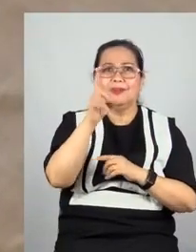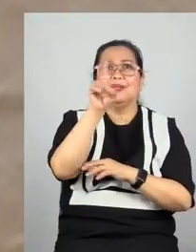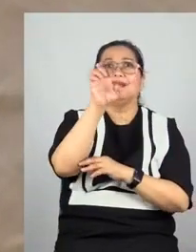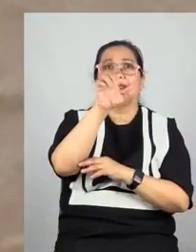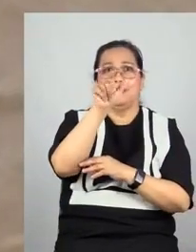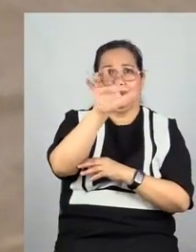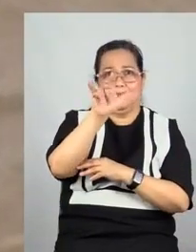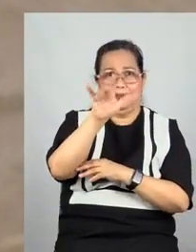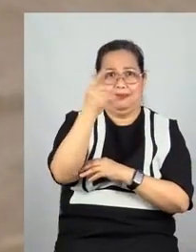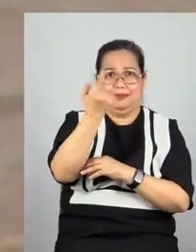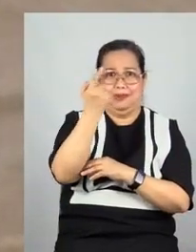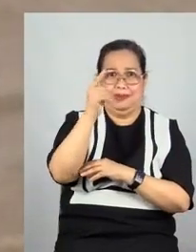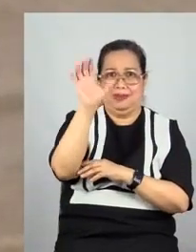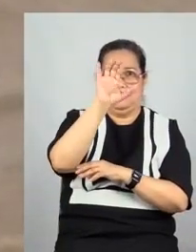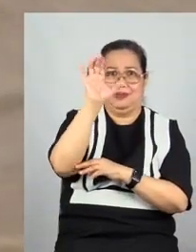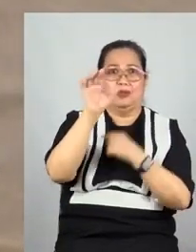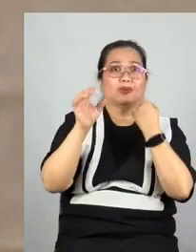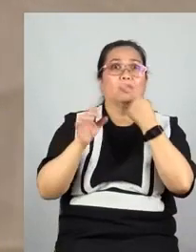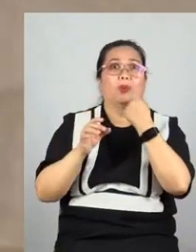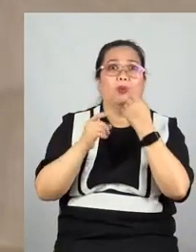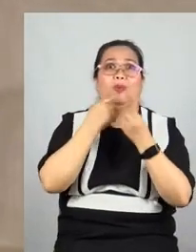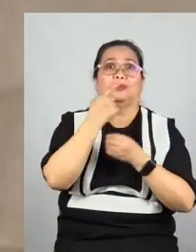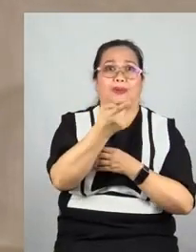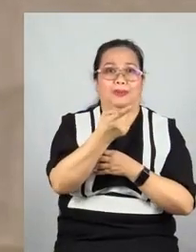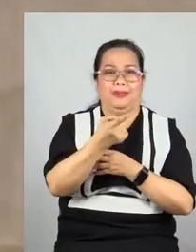December 25 lang ang Pasko?